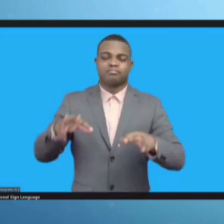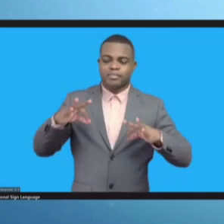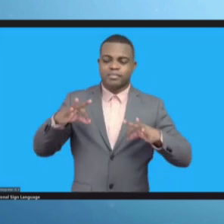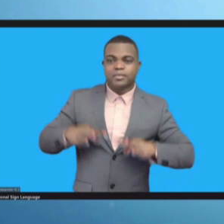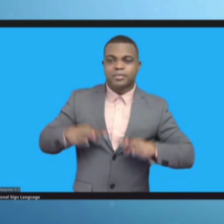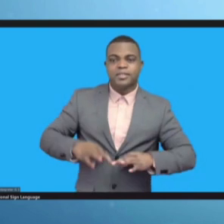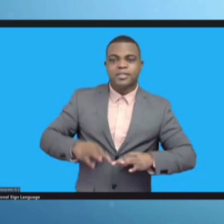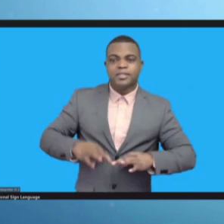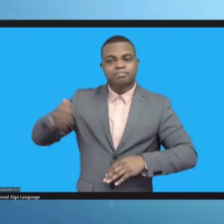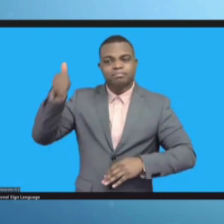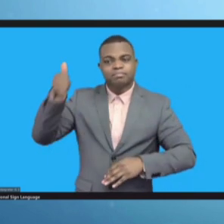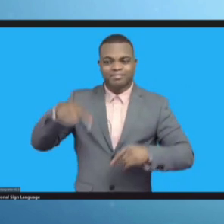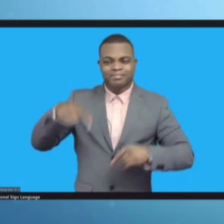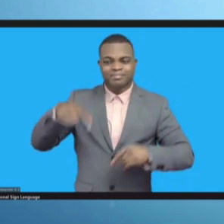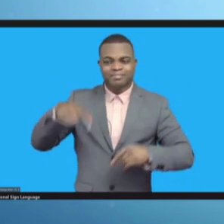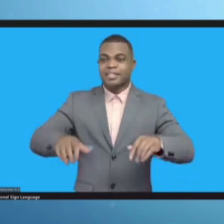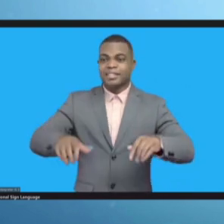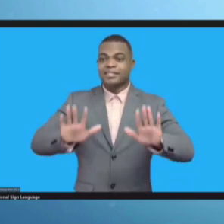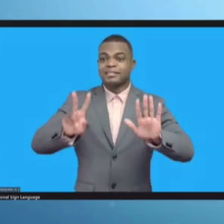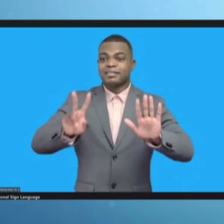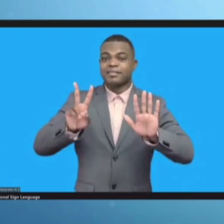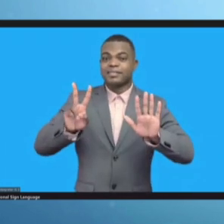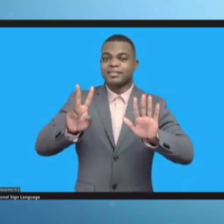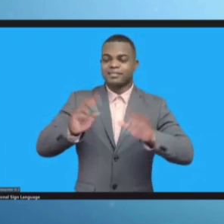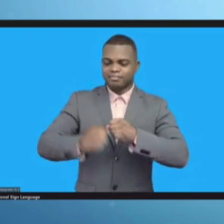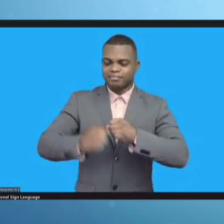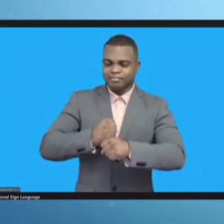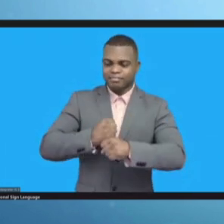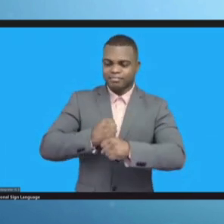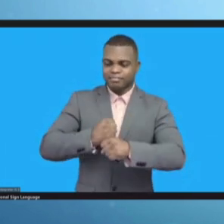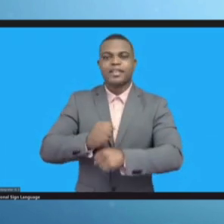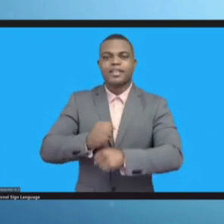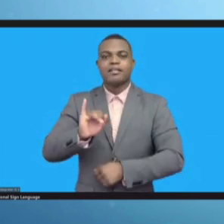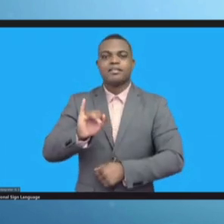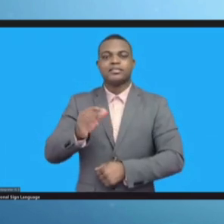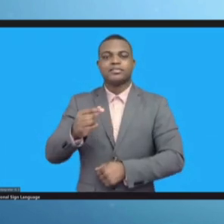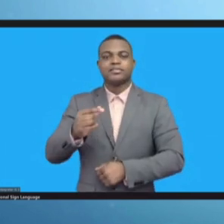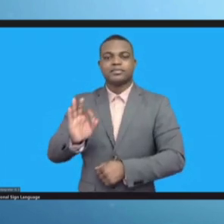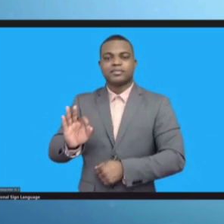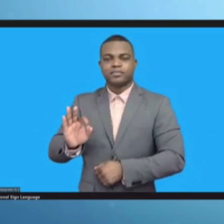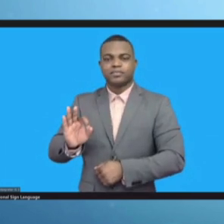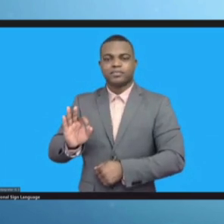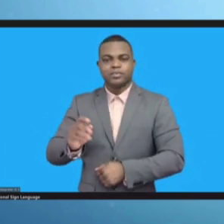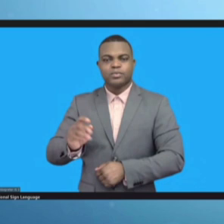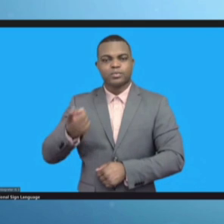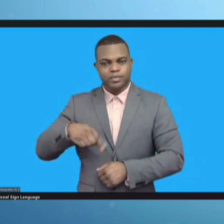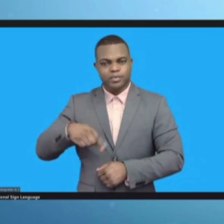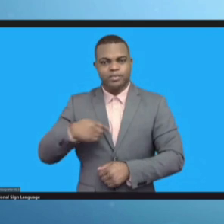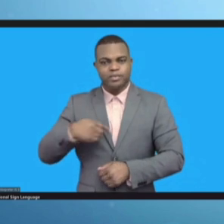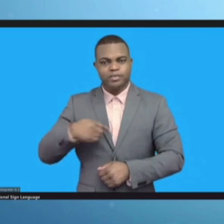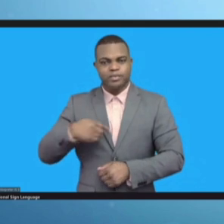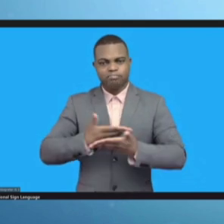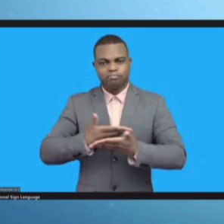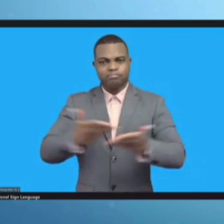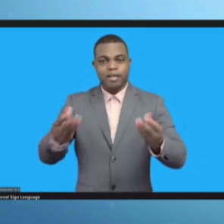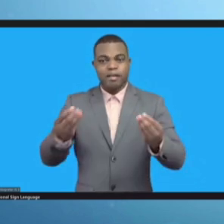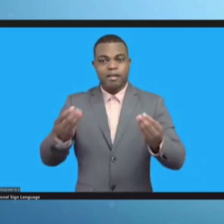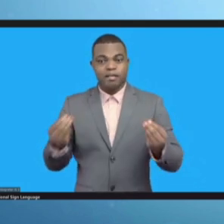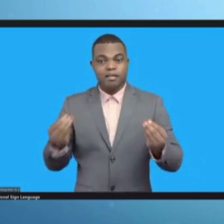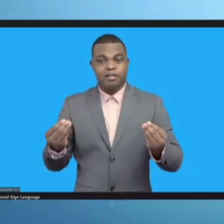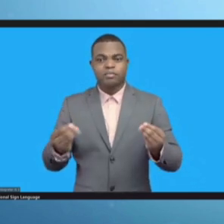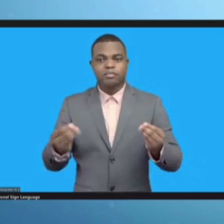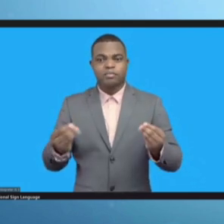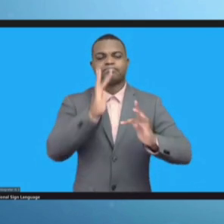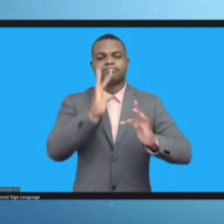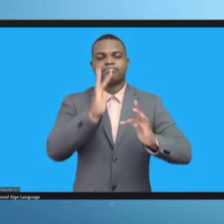превосходительство. присутствующие в этих совещаниях или